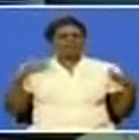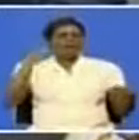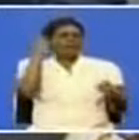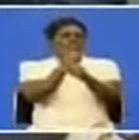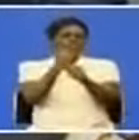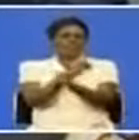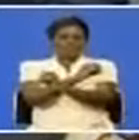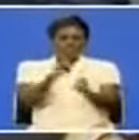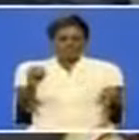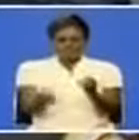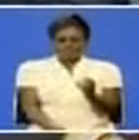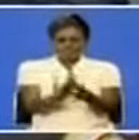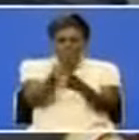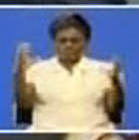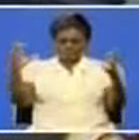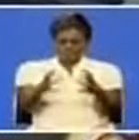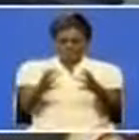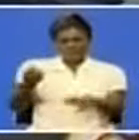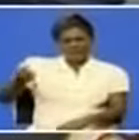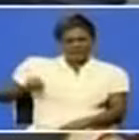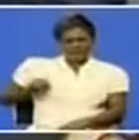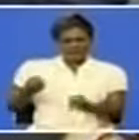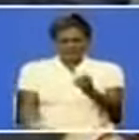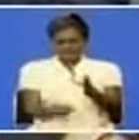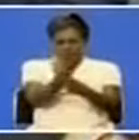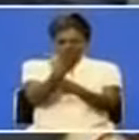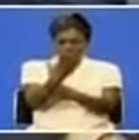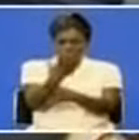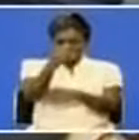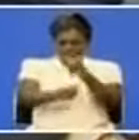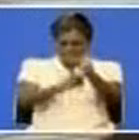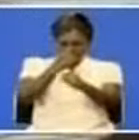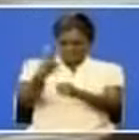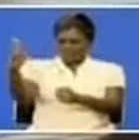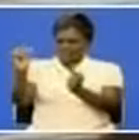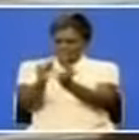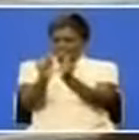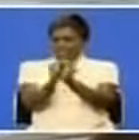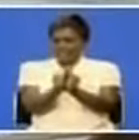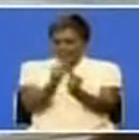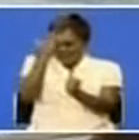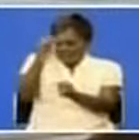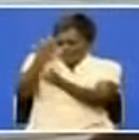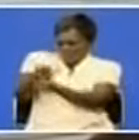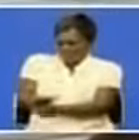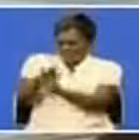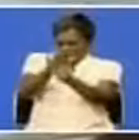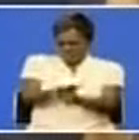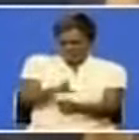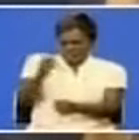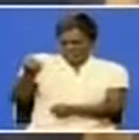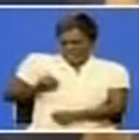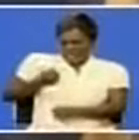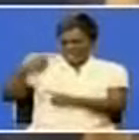ya kufanya. Mwanzilishi wa kikundi Linda Morgan alianzisha kikundi hiki mwaka 2010 kutokana na dhuluma alizoona